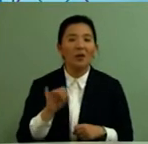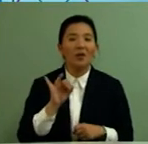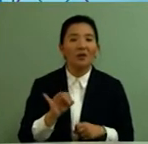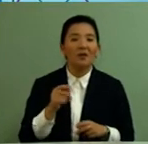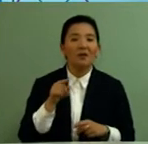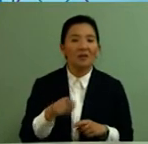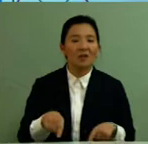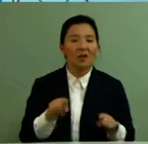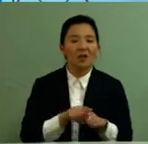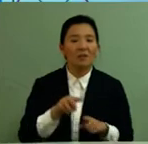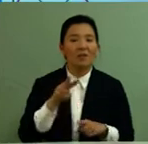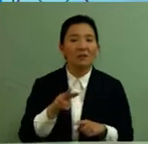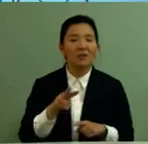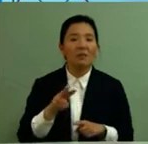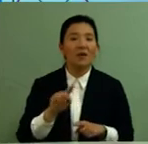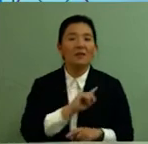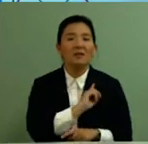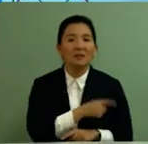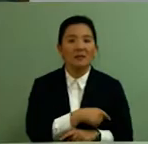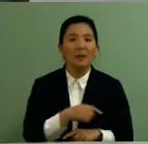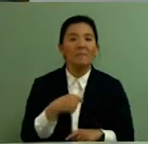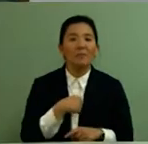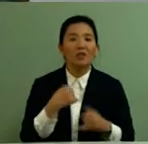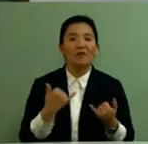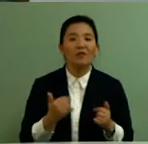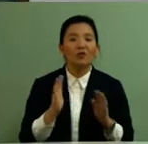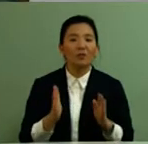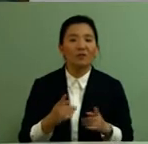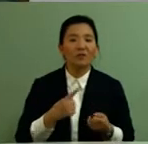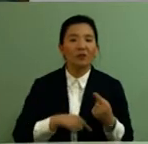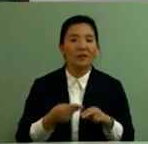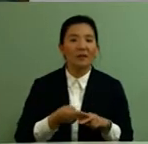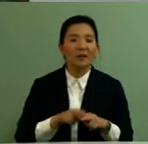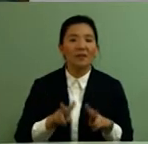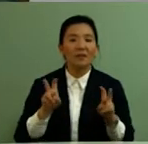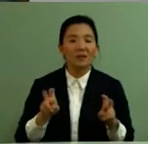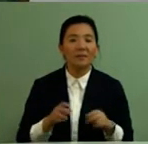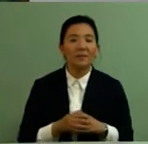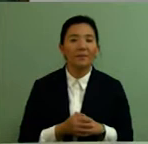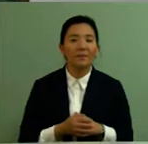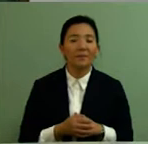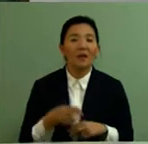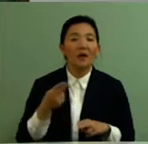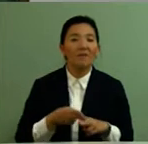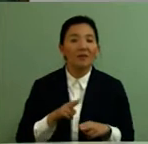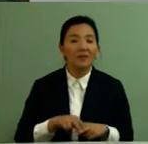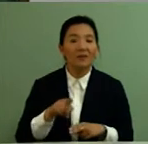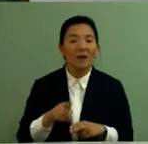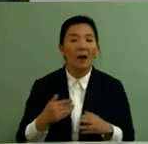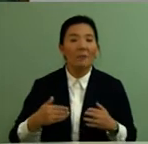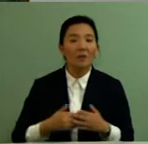и также максимальная сила. Мы сегодня вернемся к этой теме. Итак, вот это